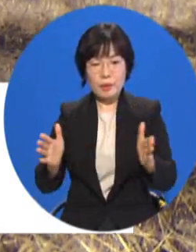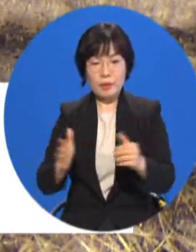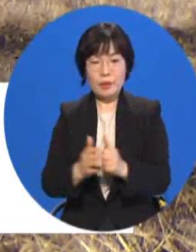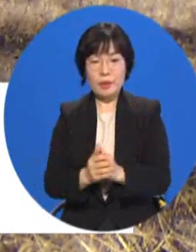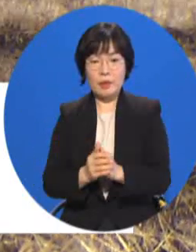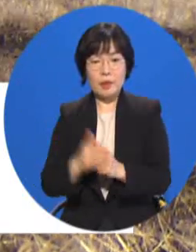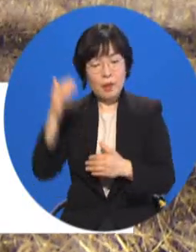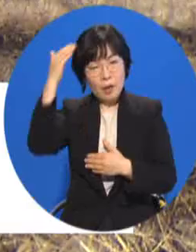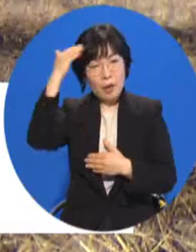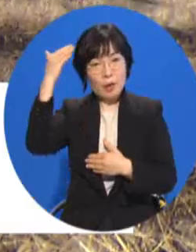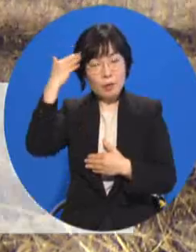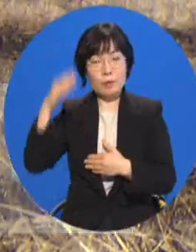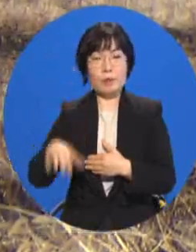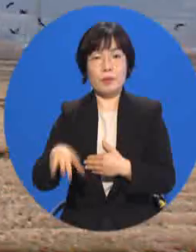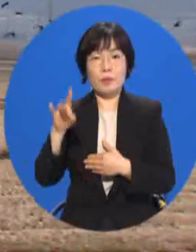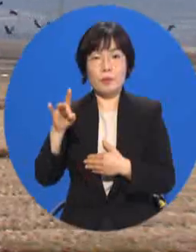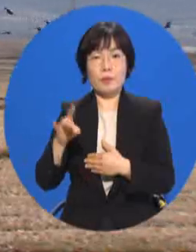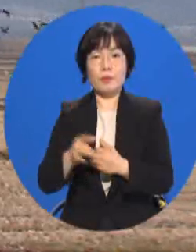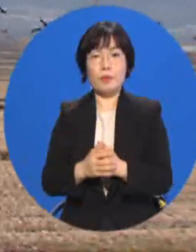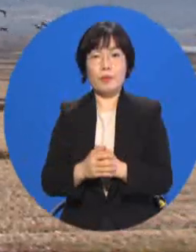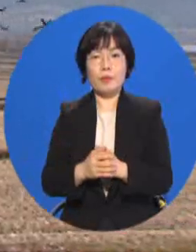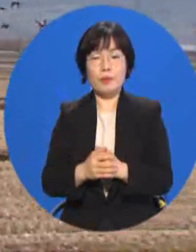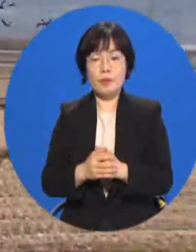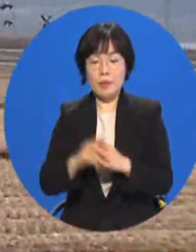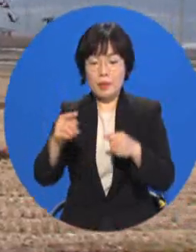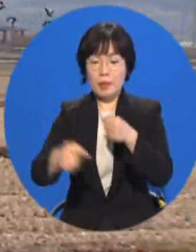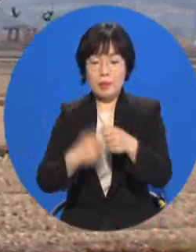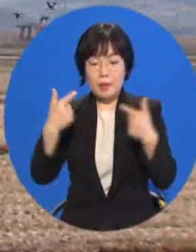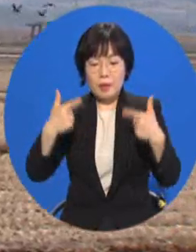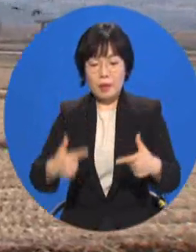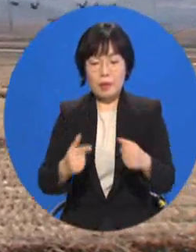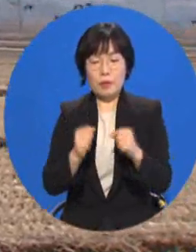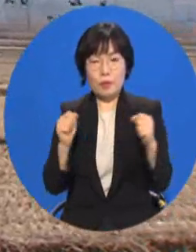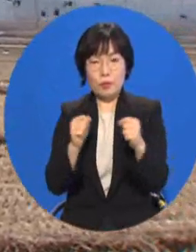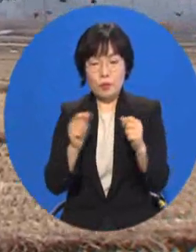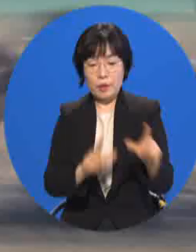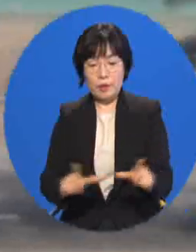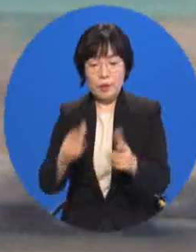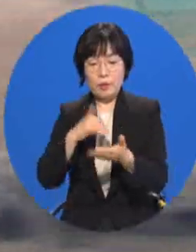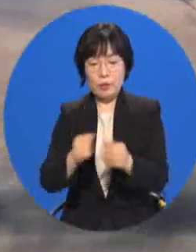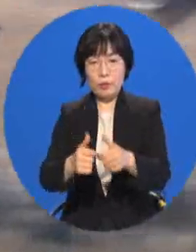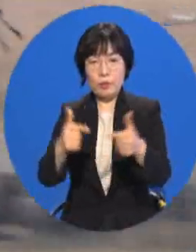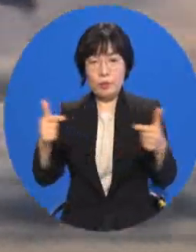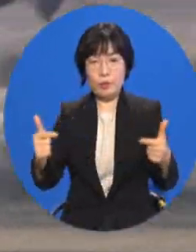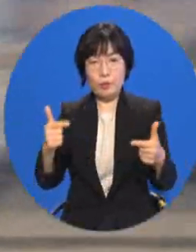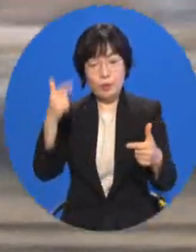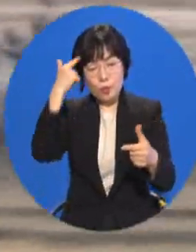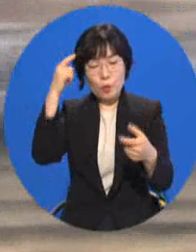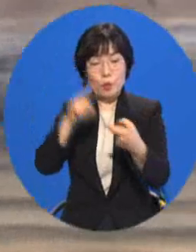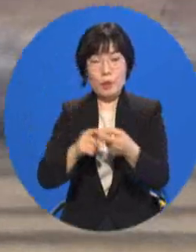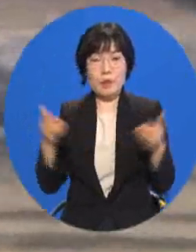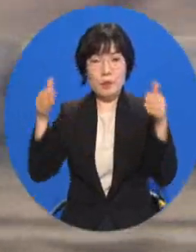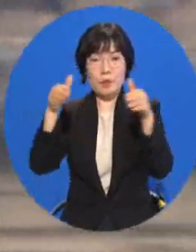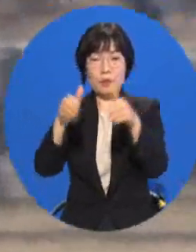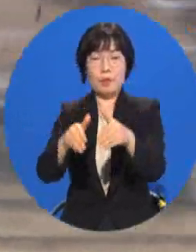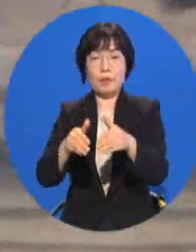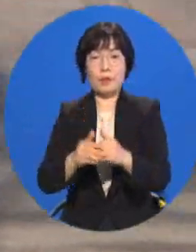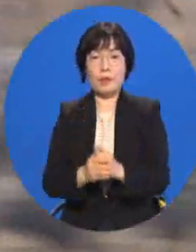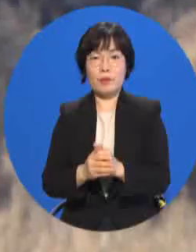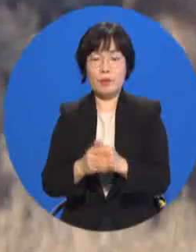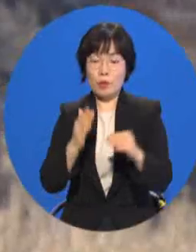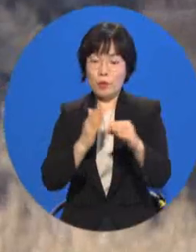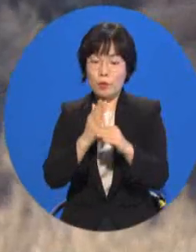됐고요. 국내에선 처음입니다. 해마다 흑두루미 월동과 이동 개체 수가 늘면서 주목을 받고 있는 순천만.